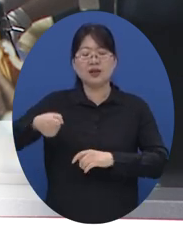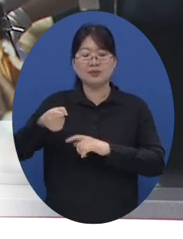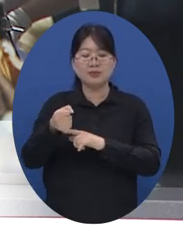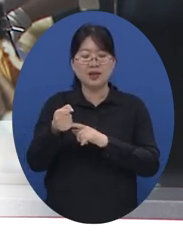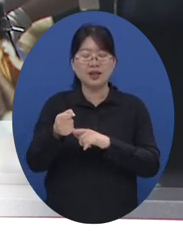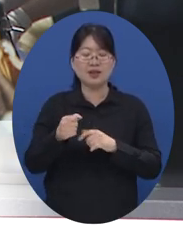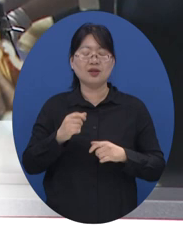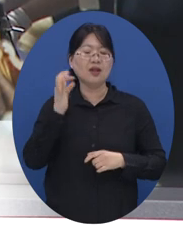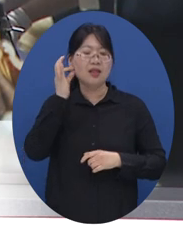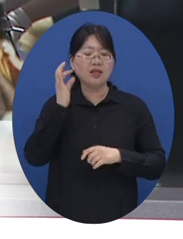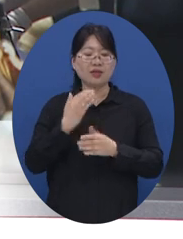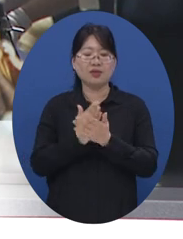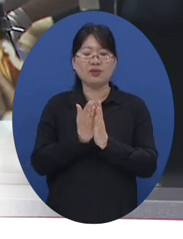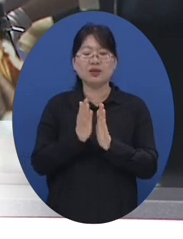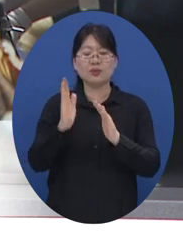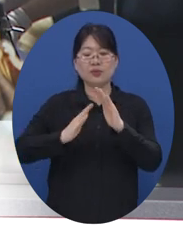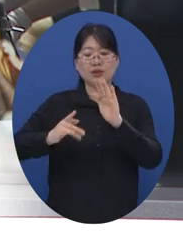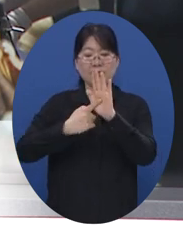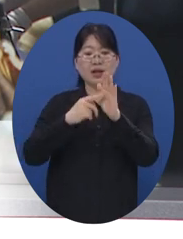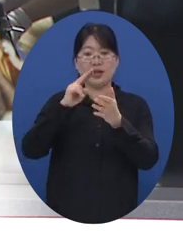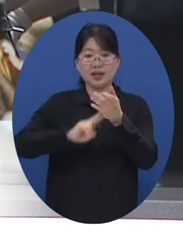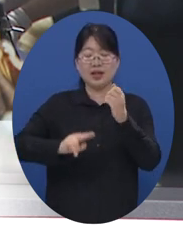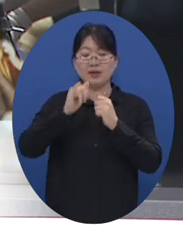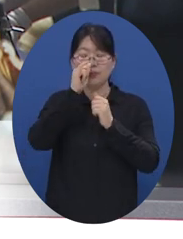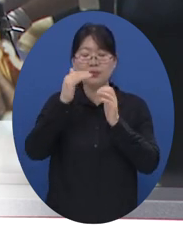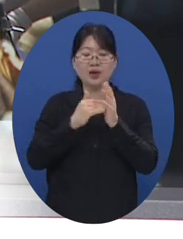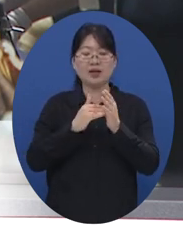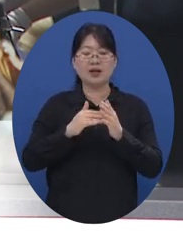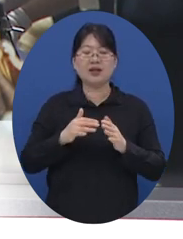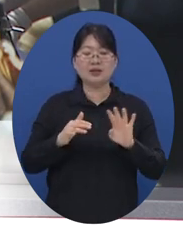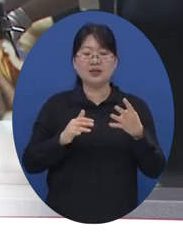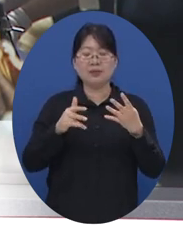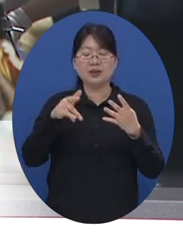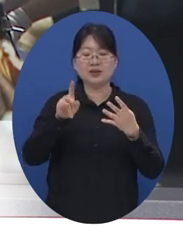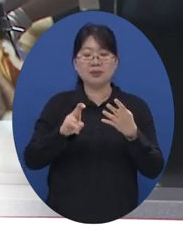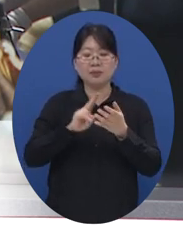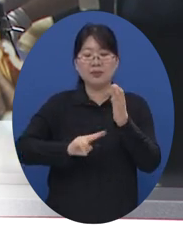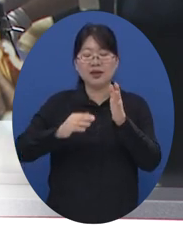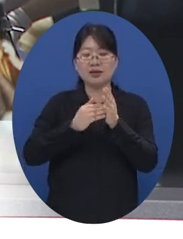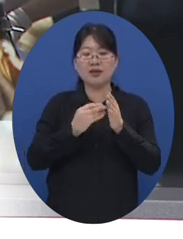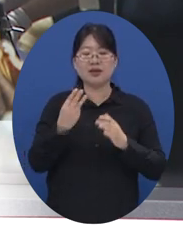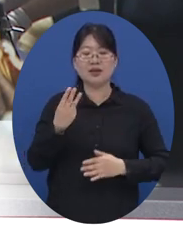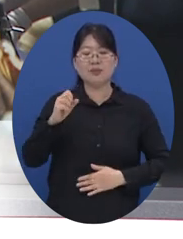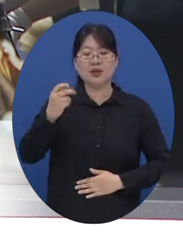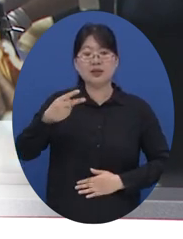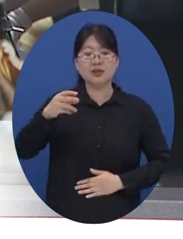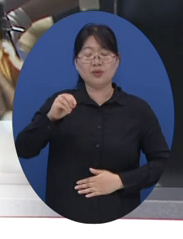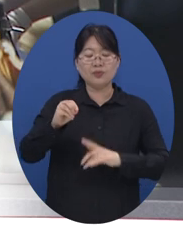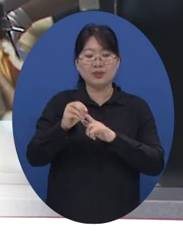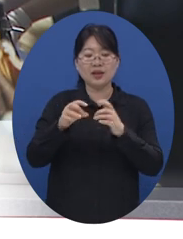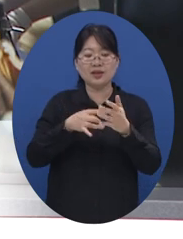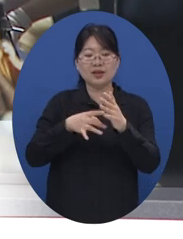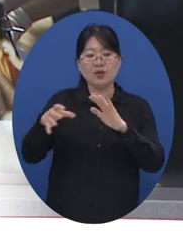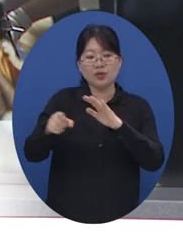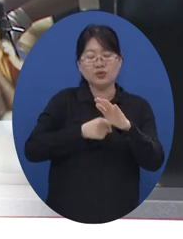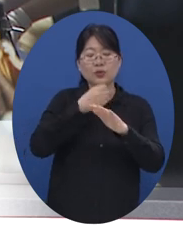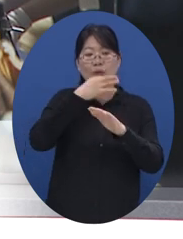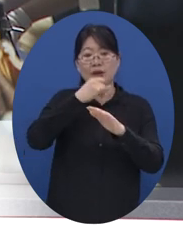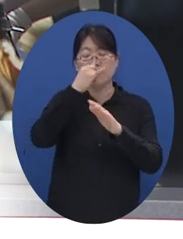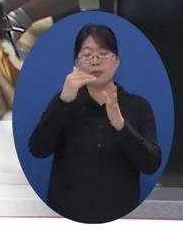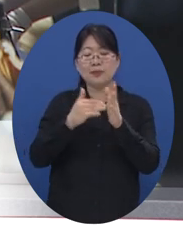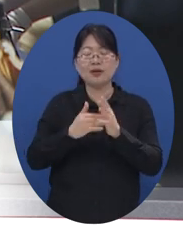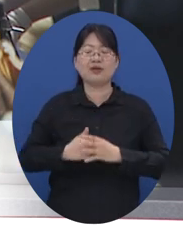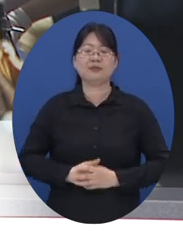차량 등을 공개 매각하는 행사를 열었습니다. 총 400여 점을 매각해 3억 2천여만 원의 세금 징수 효과를